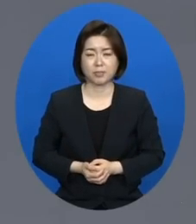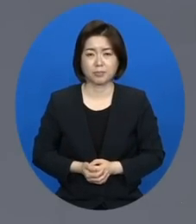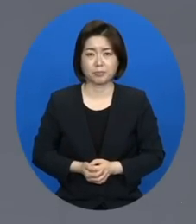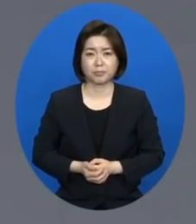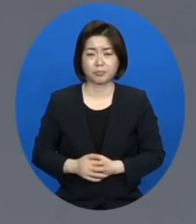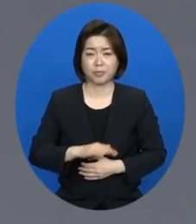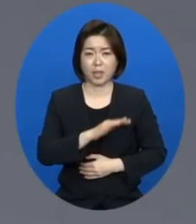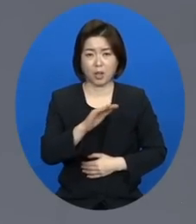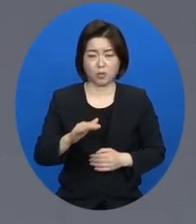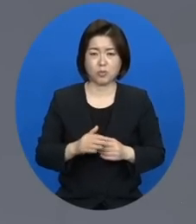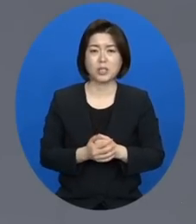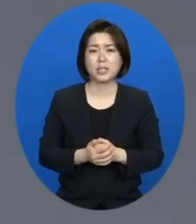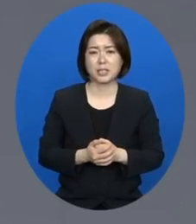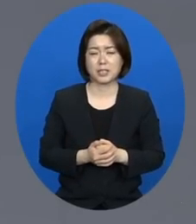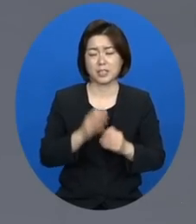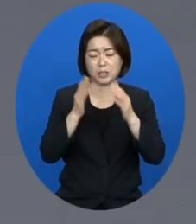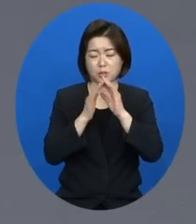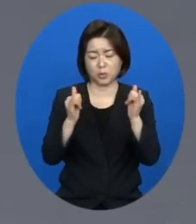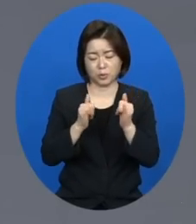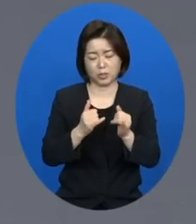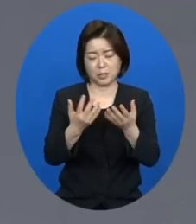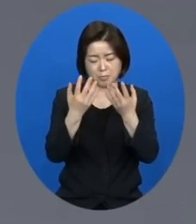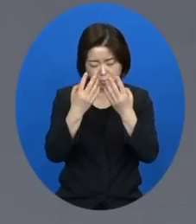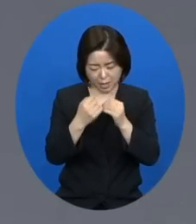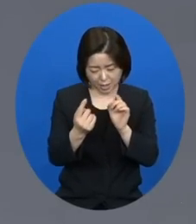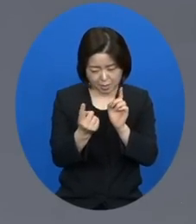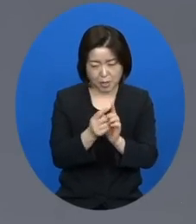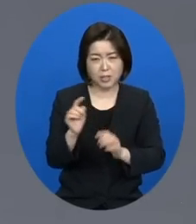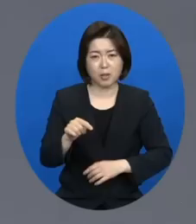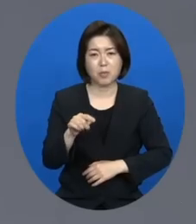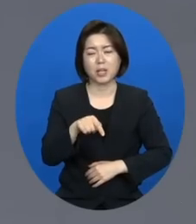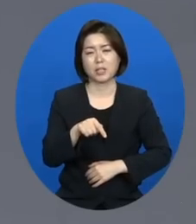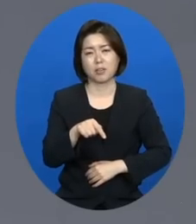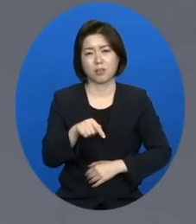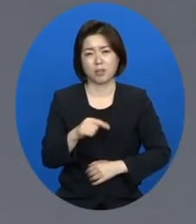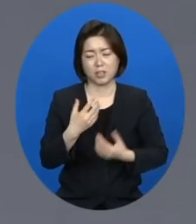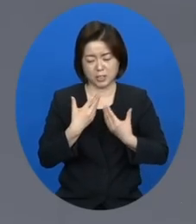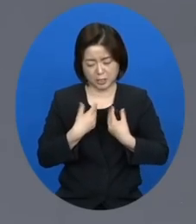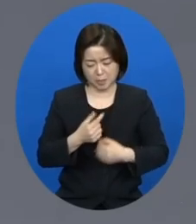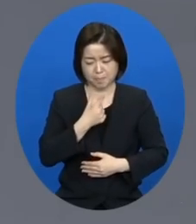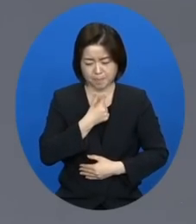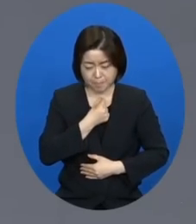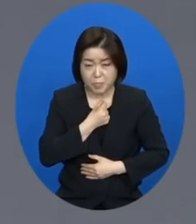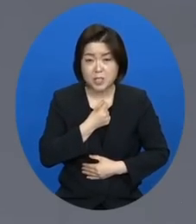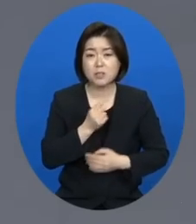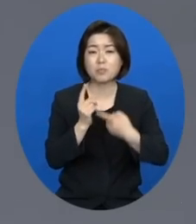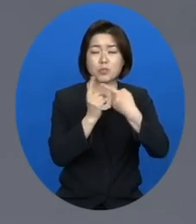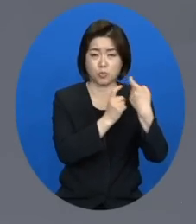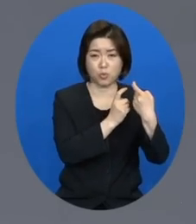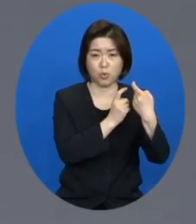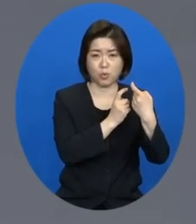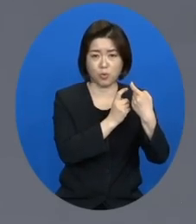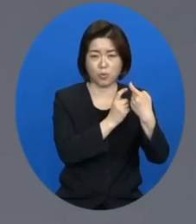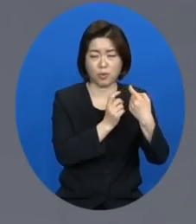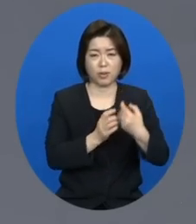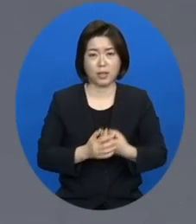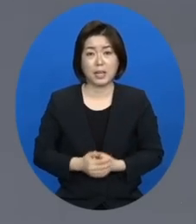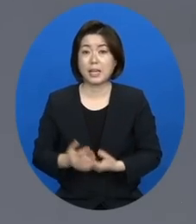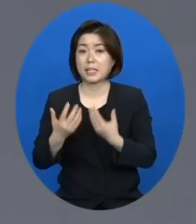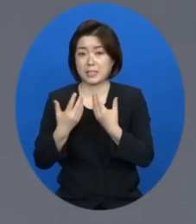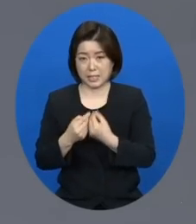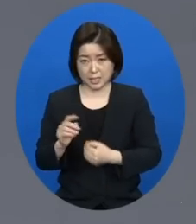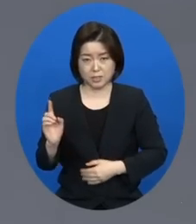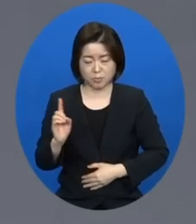우리 성도님들이 받는 많은 유혹이 바로 이겁니다. 절망하고 싶은 유혹이에요. 예를 들어 이런